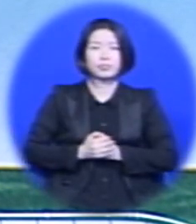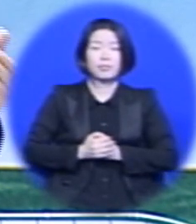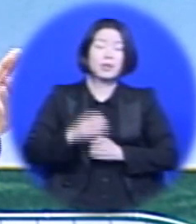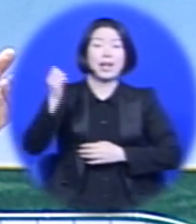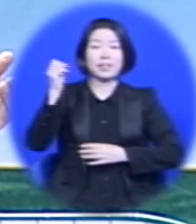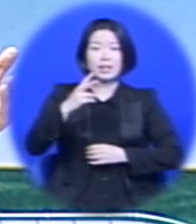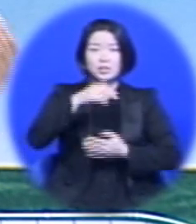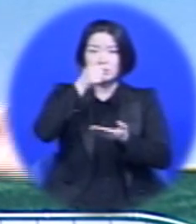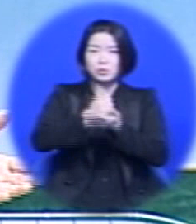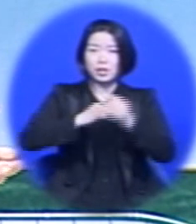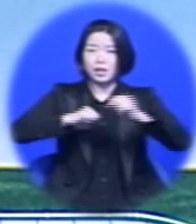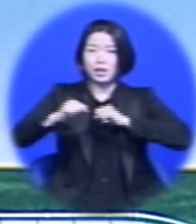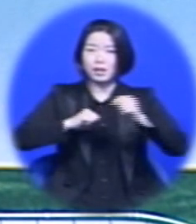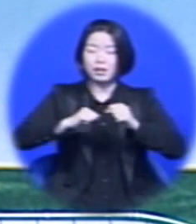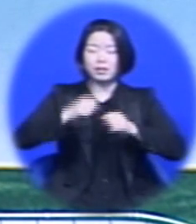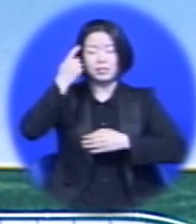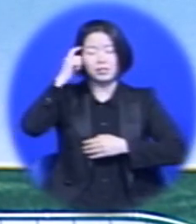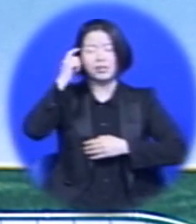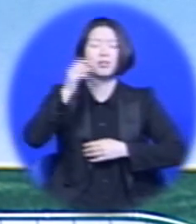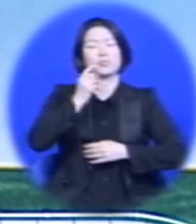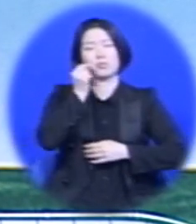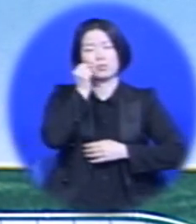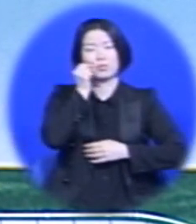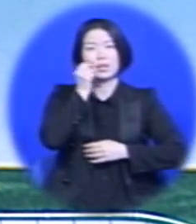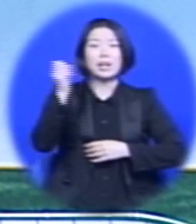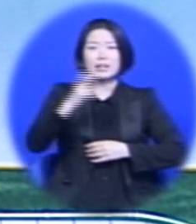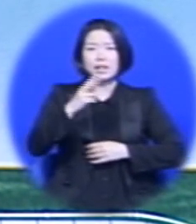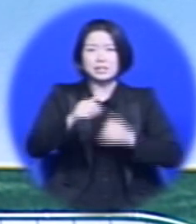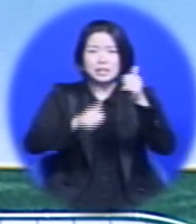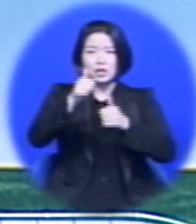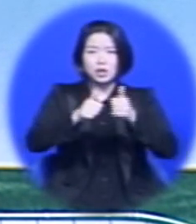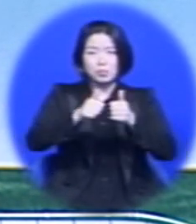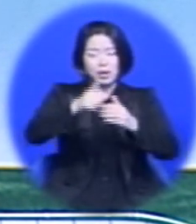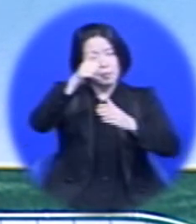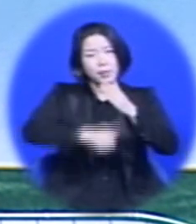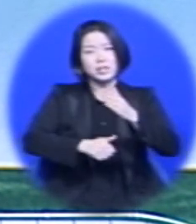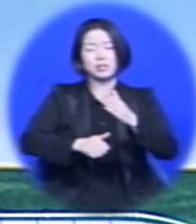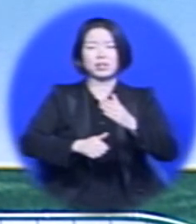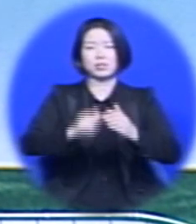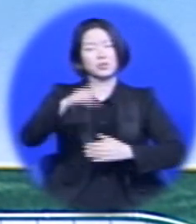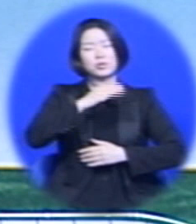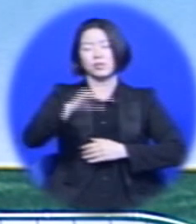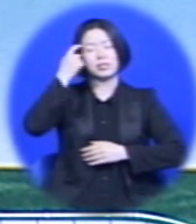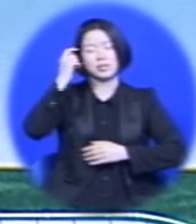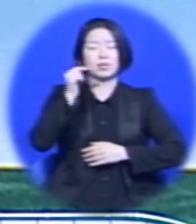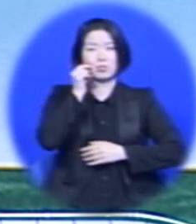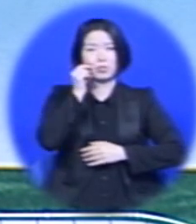다시 죄를 지을 거라고는 상상도 못했어 다시 시험에 무너질 거라고는 전혀 예상하지